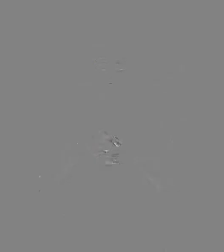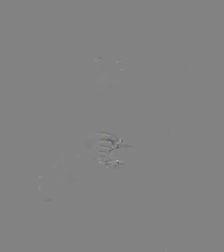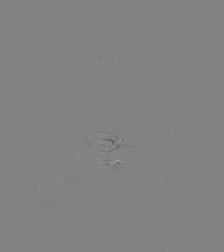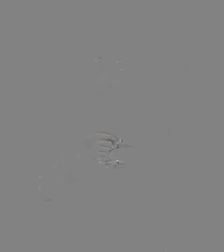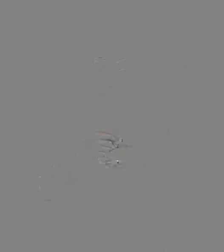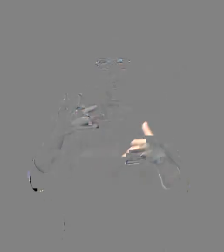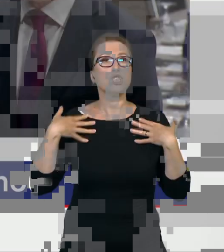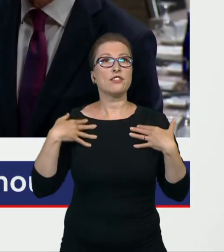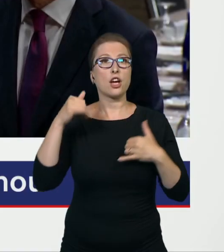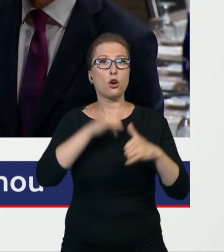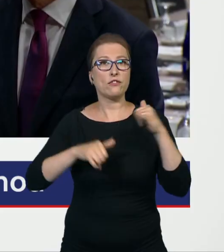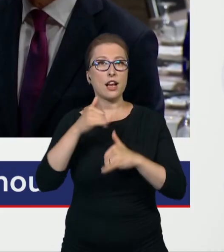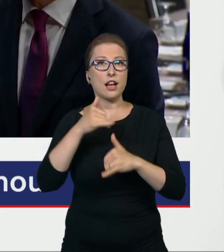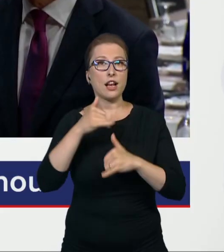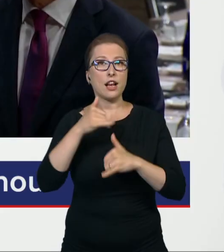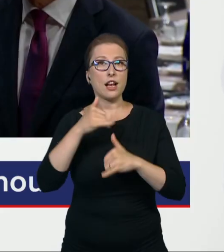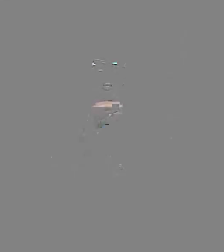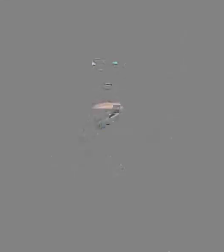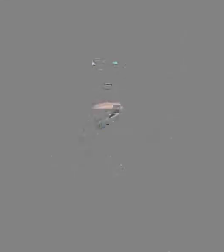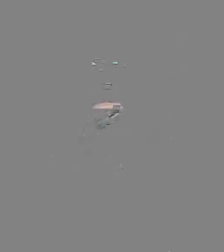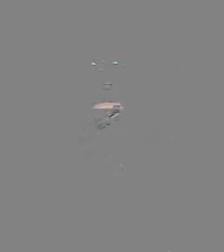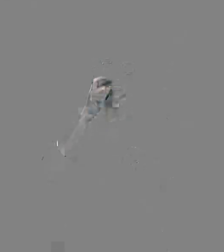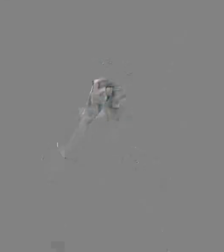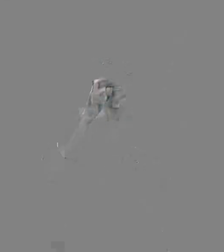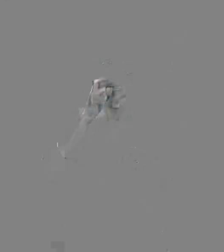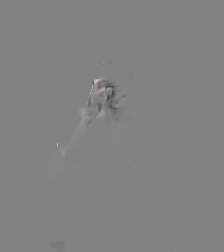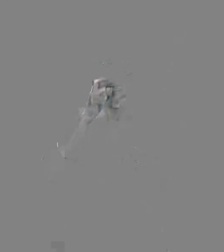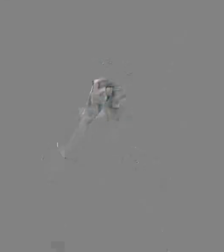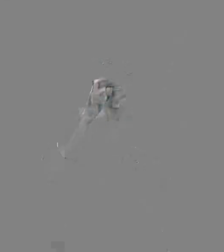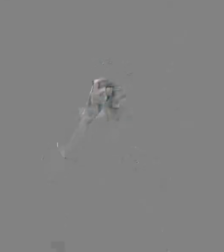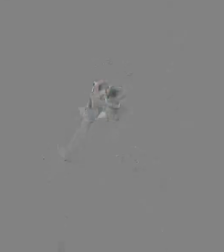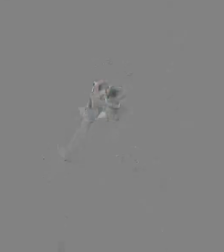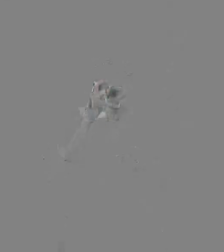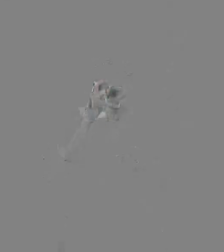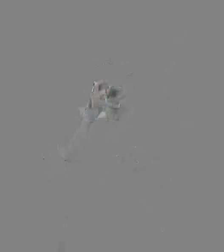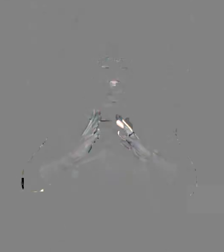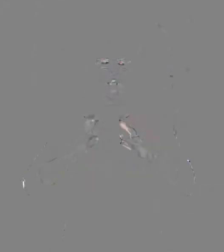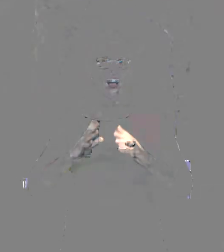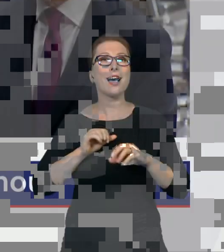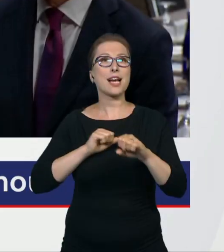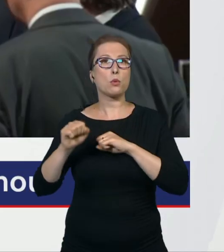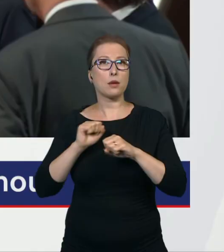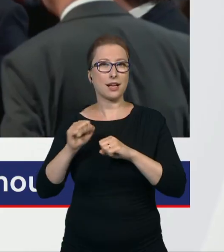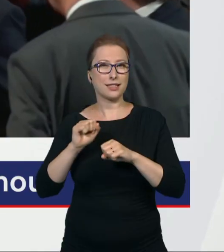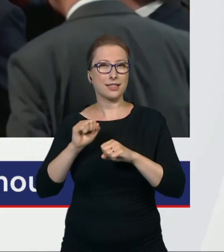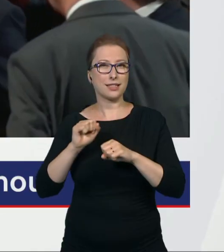sílané tiskové konference závání závání republikánský